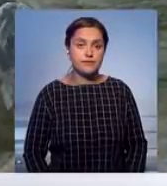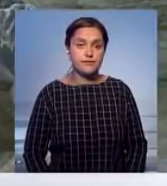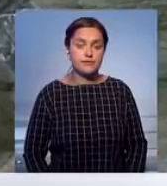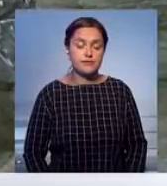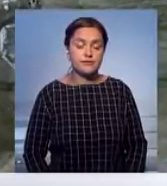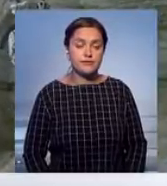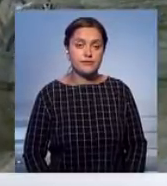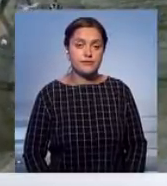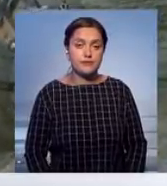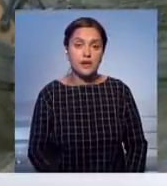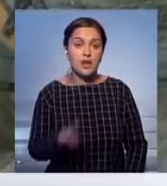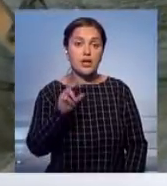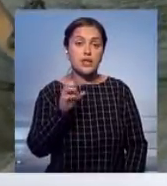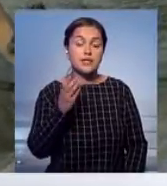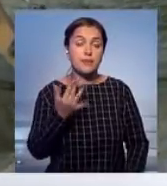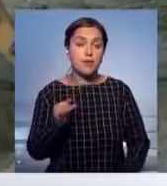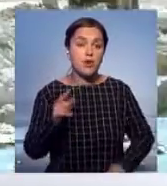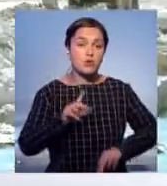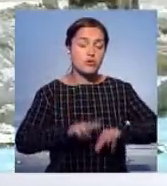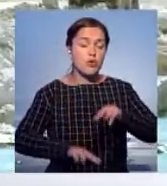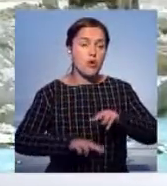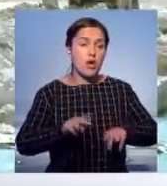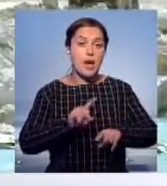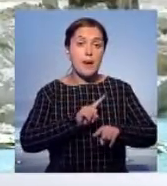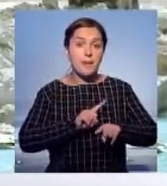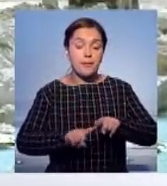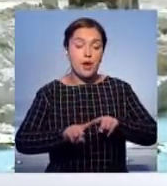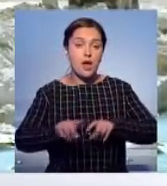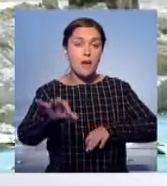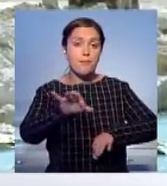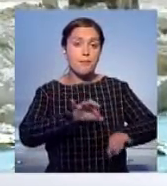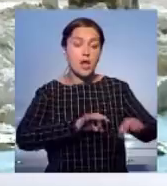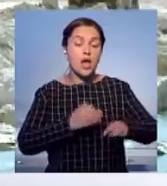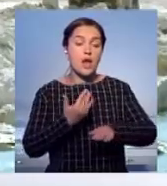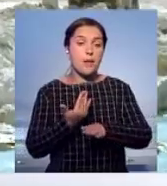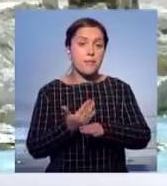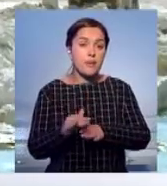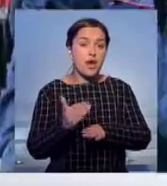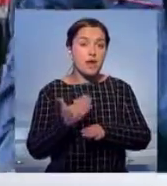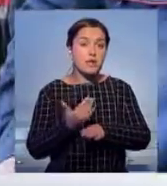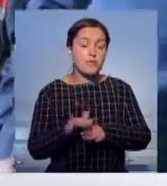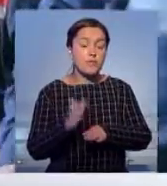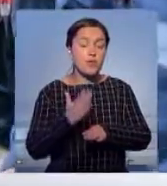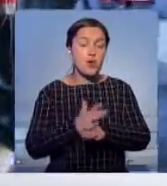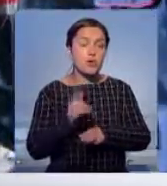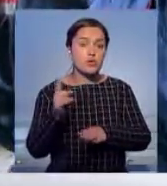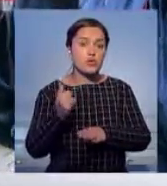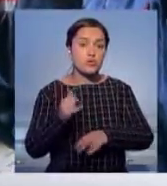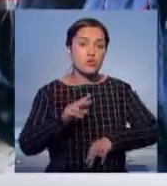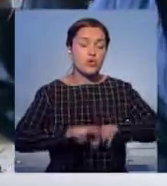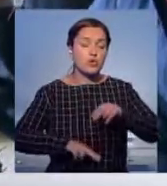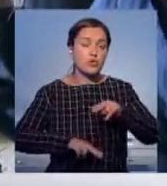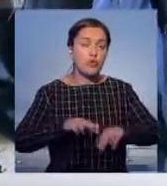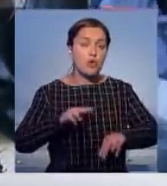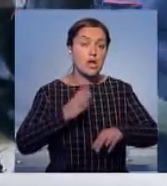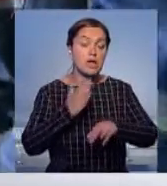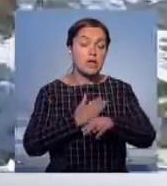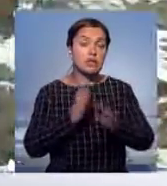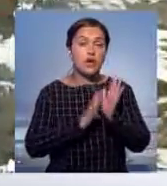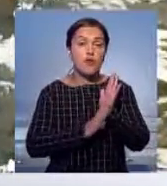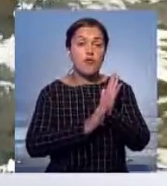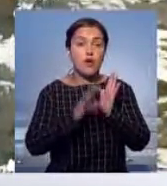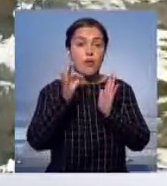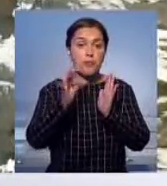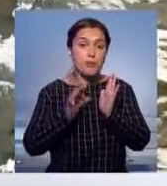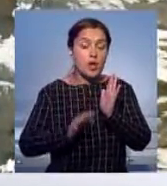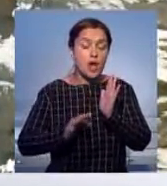На берегу Каспия стройка идет ударными темпами. Проект «Скальная тропа» постепенно оживает на глазах у изумленных актаусцев. 90%